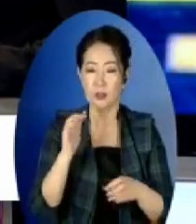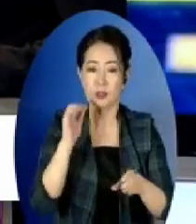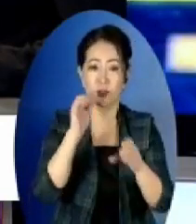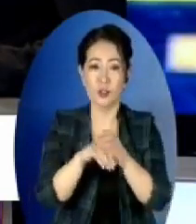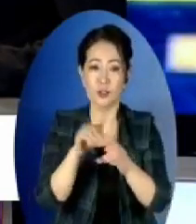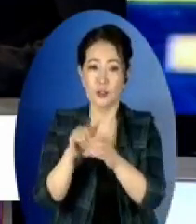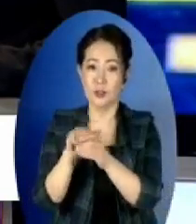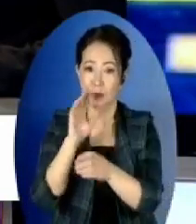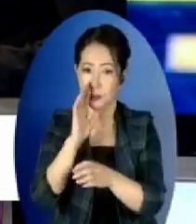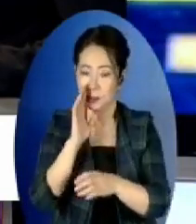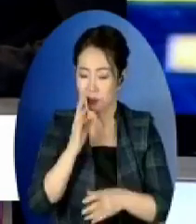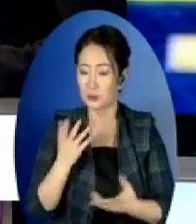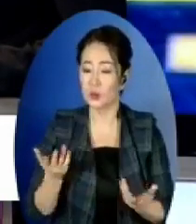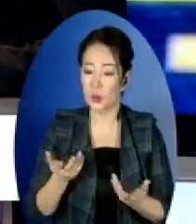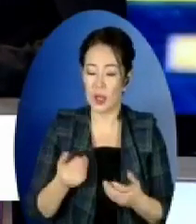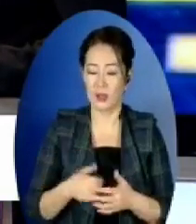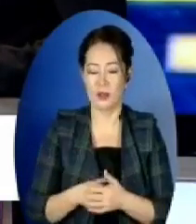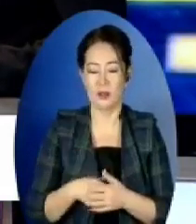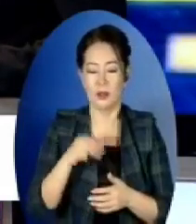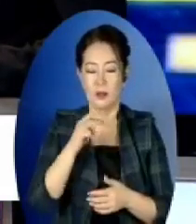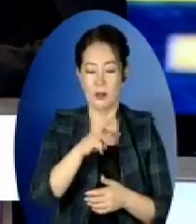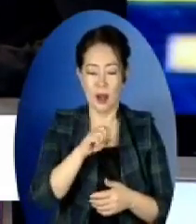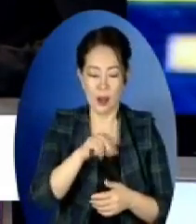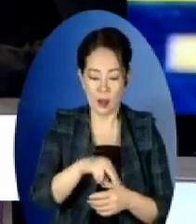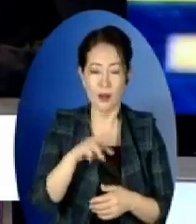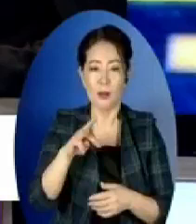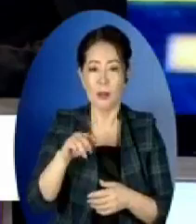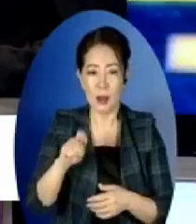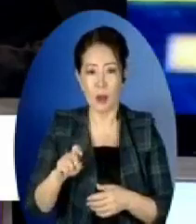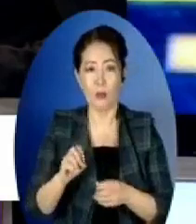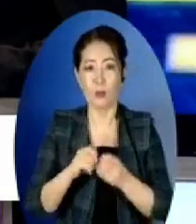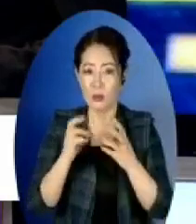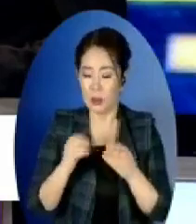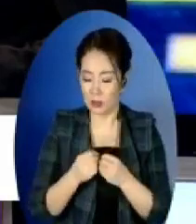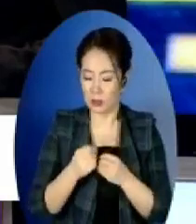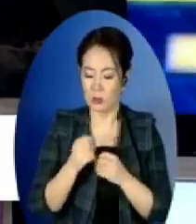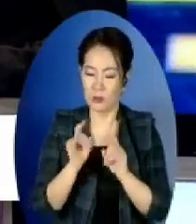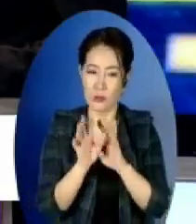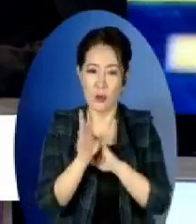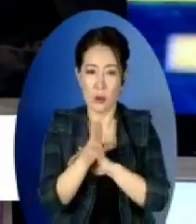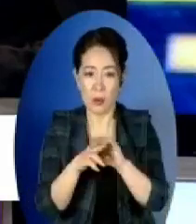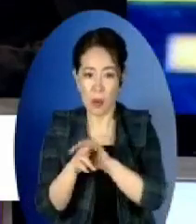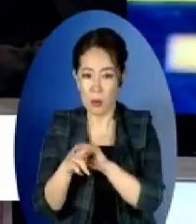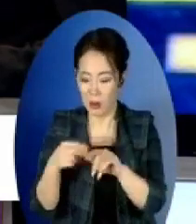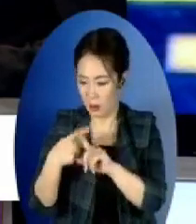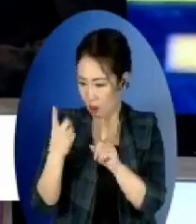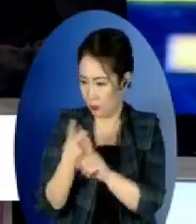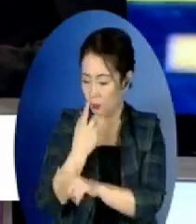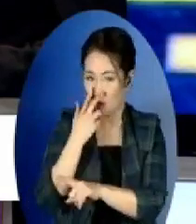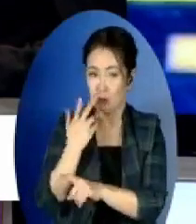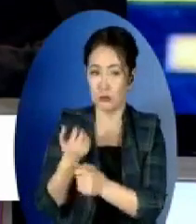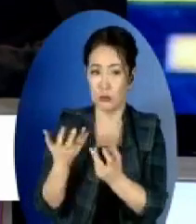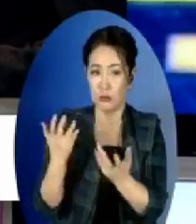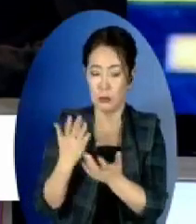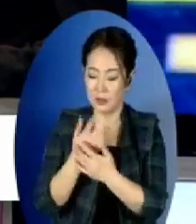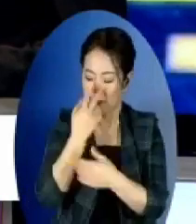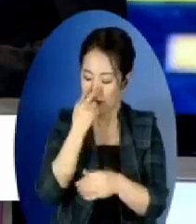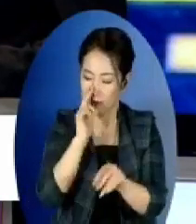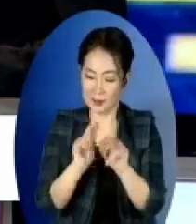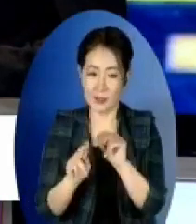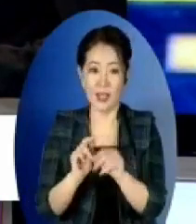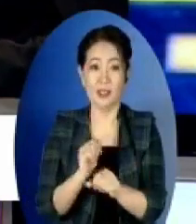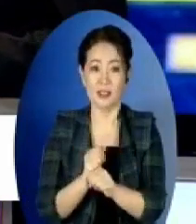байгаа тохиолдол дээр бол хэвчлэн одоо мал махан бүтээгдэхүүн хулгайлах төрлийн гинт хэрэгт зөрчил нэлээд үүсэж байгаа учраас энэ дээр хяналтыг тавьж ажиллаж